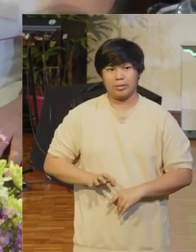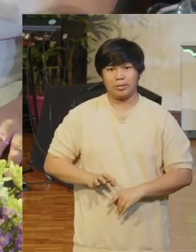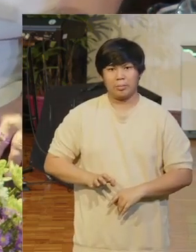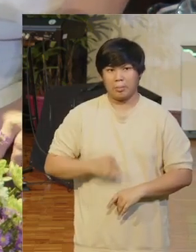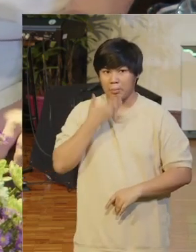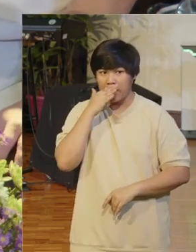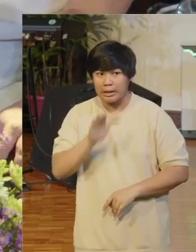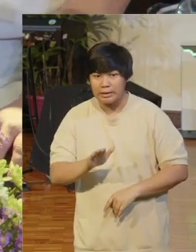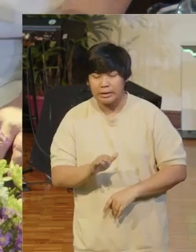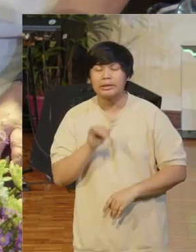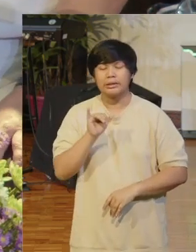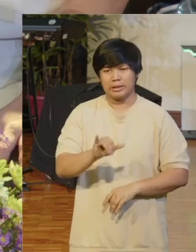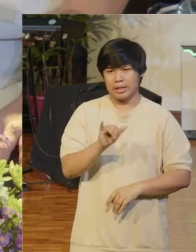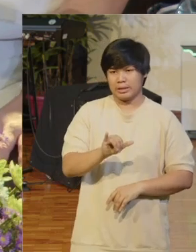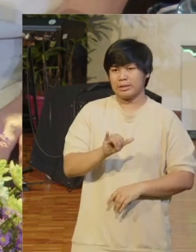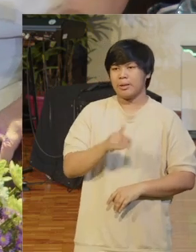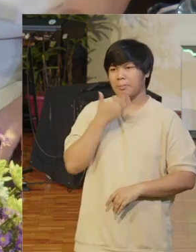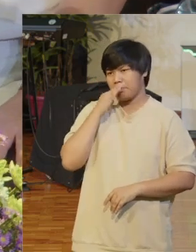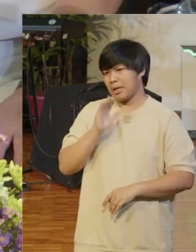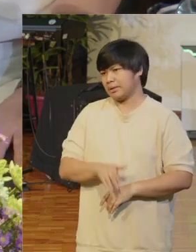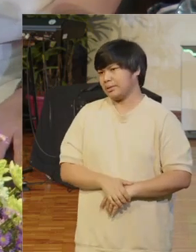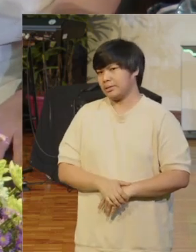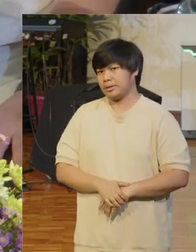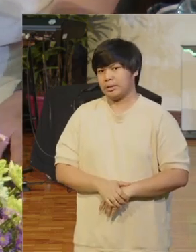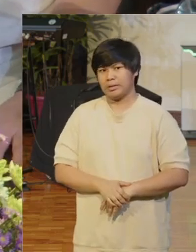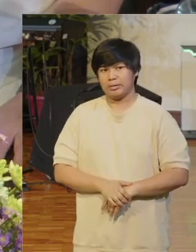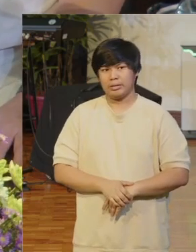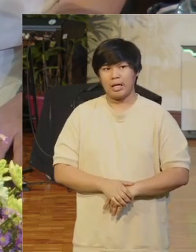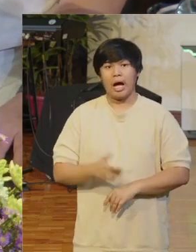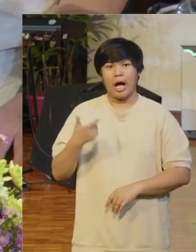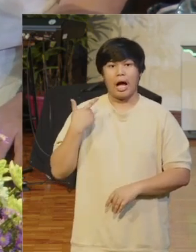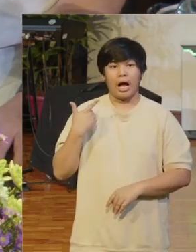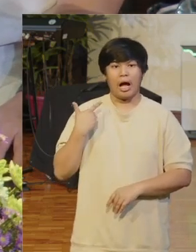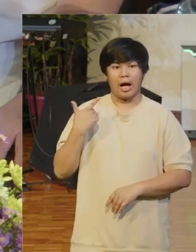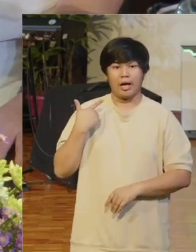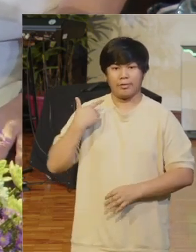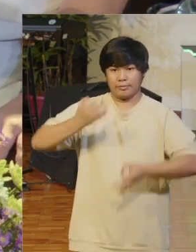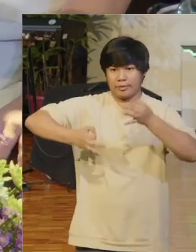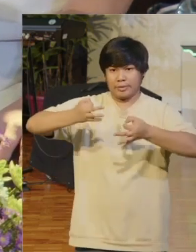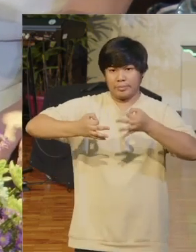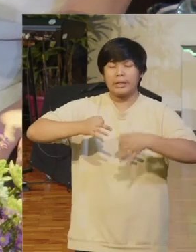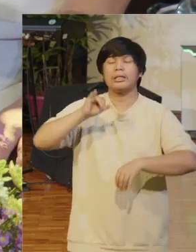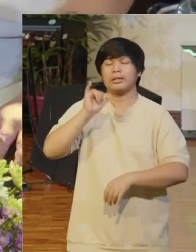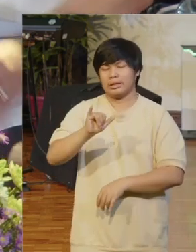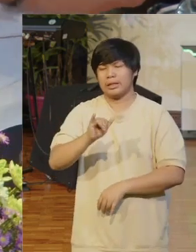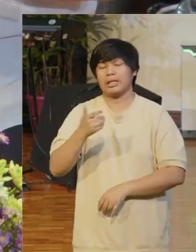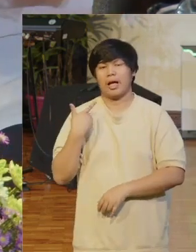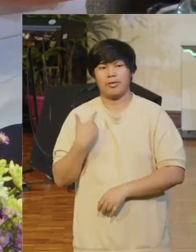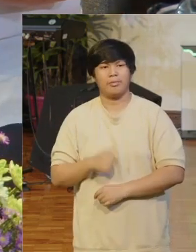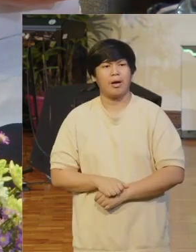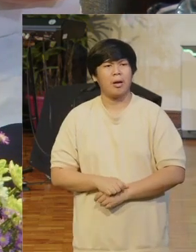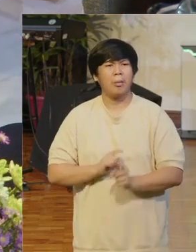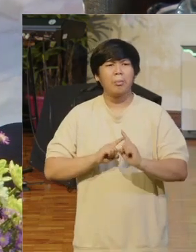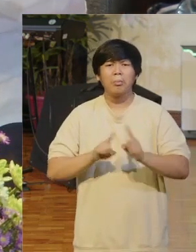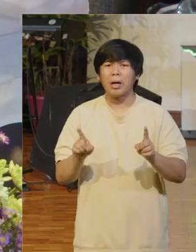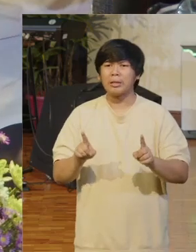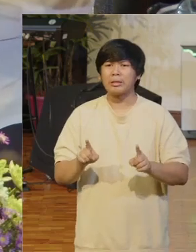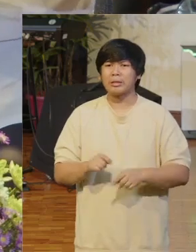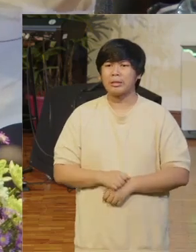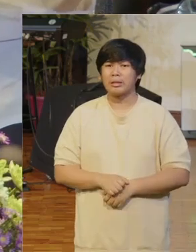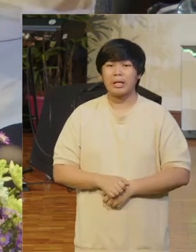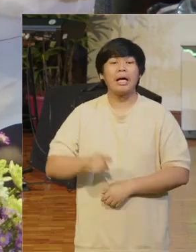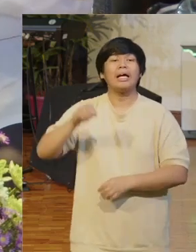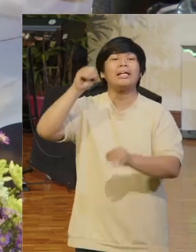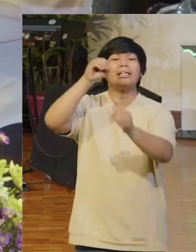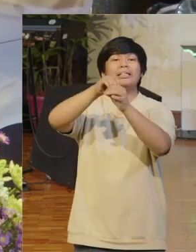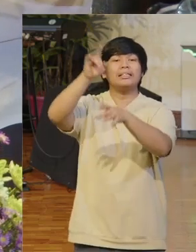masama? Ginawa nila ay masama. Sila ba ay mananagot sa kanilang ginawang masama? Mananagot sila. Paano yun? Nasa plano